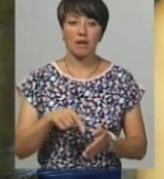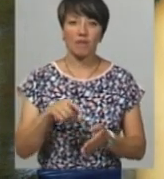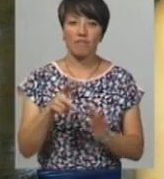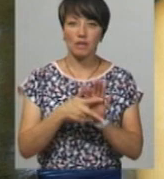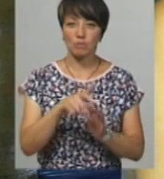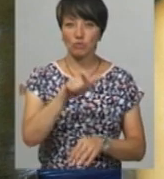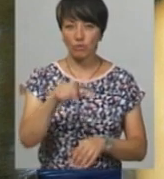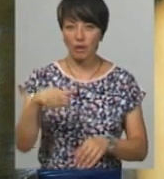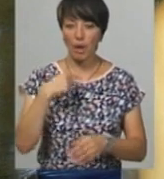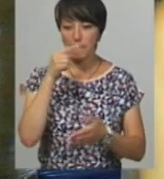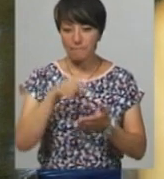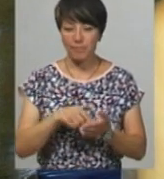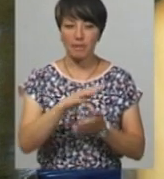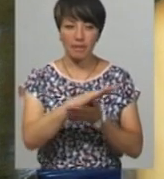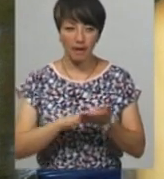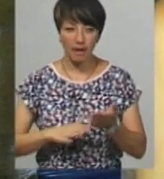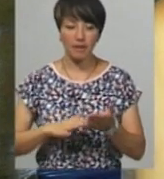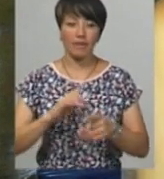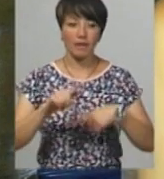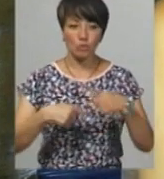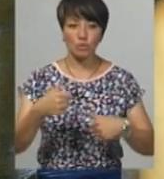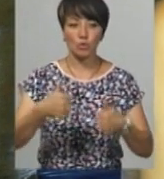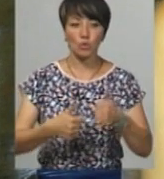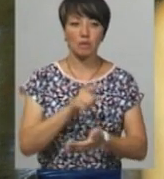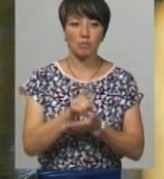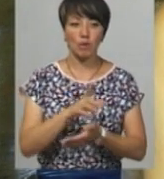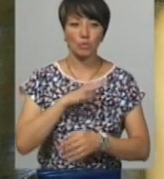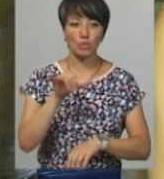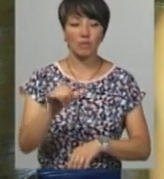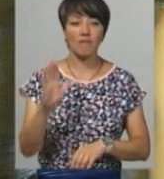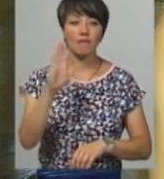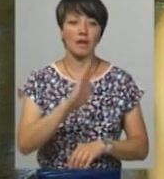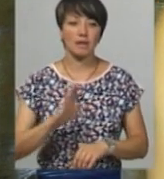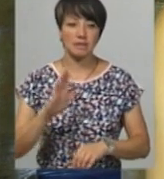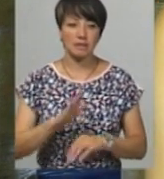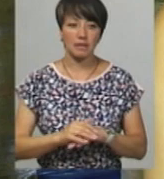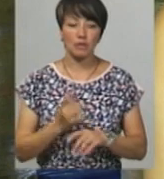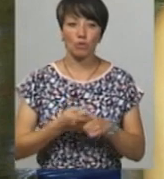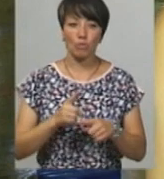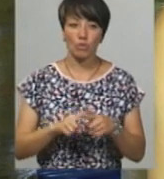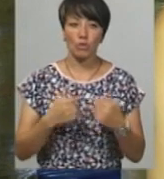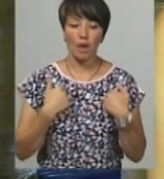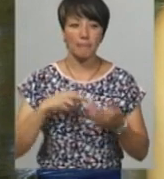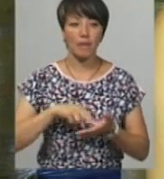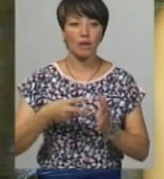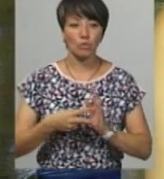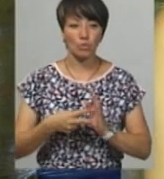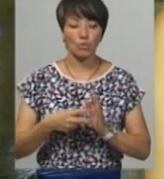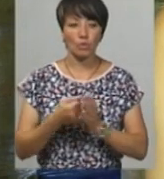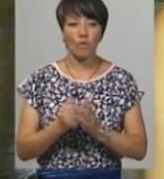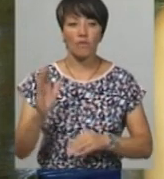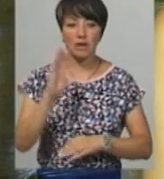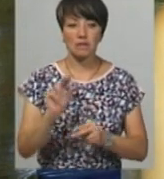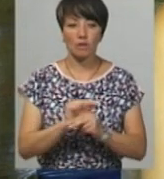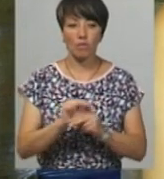виграв бій, пройшов далі. Наступний турнір має бути у них у вересні. тому я планую до вересня